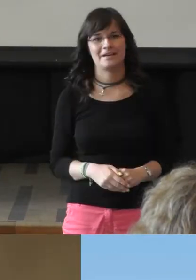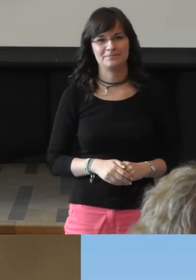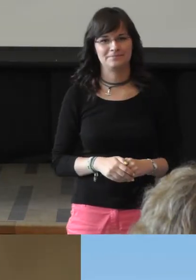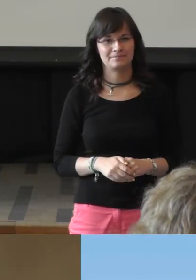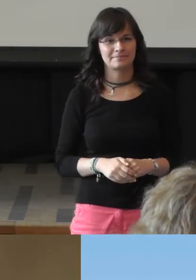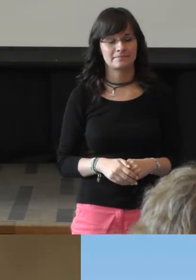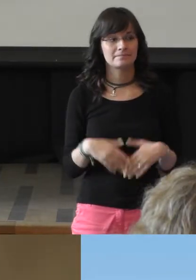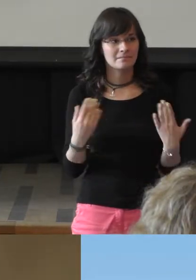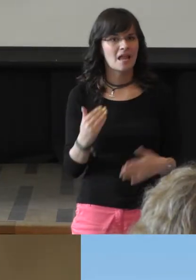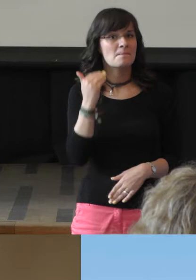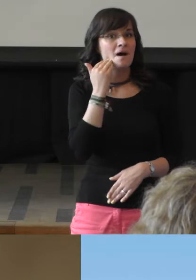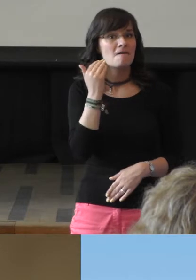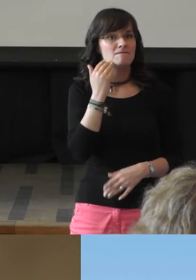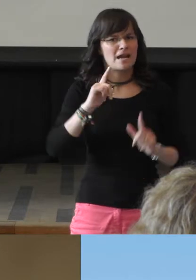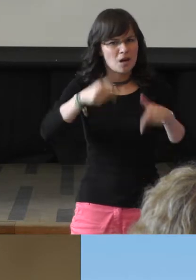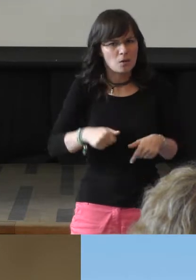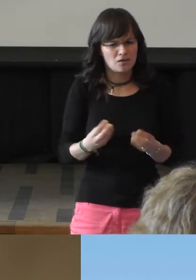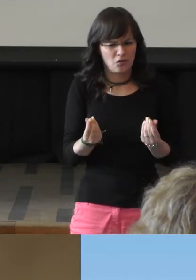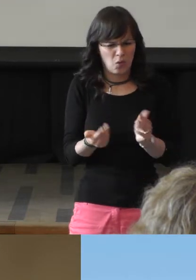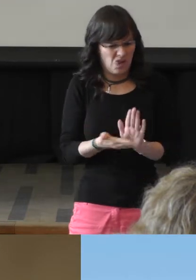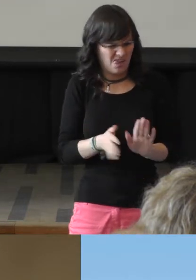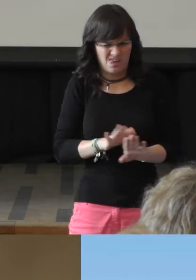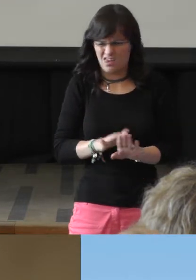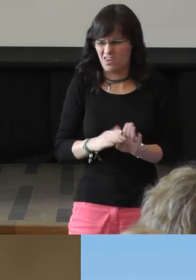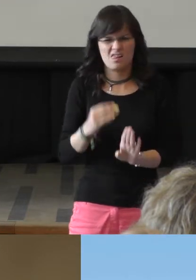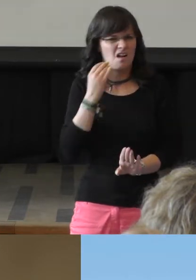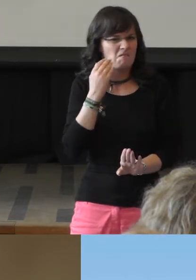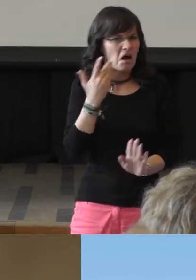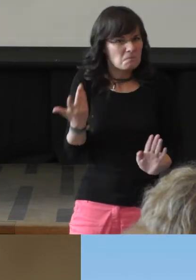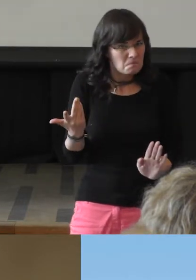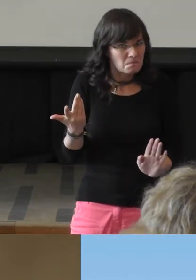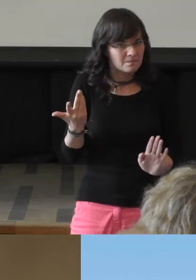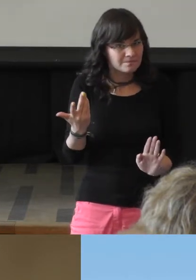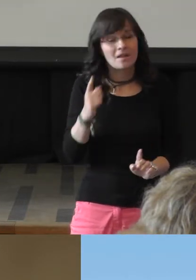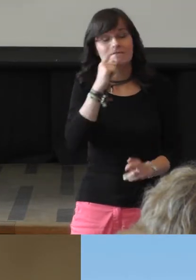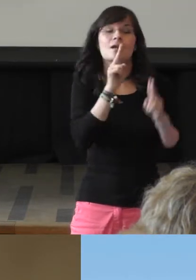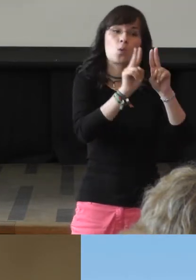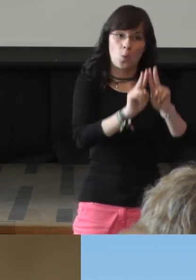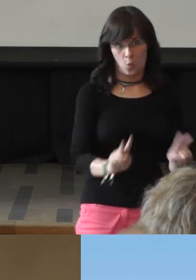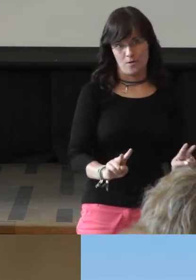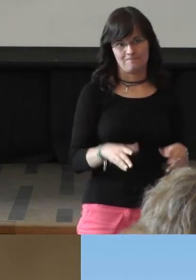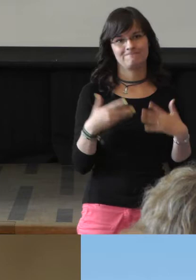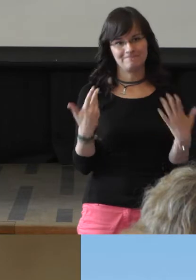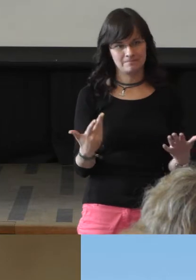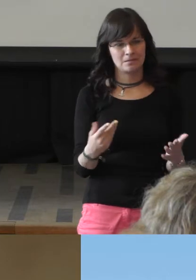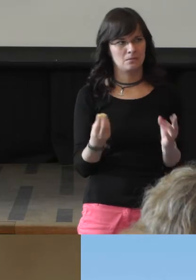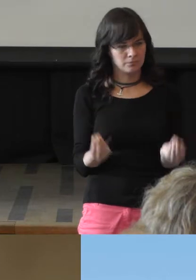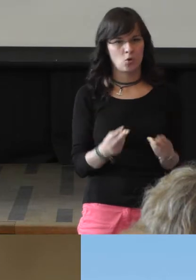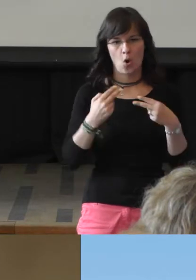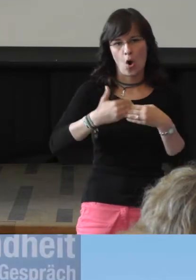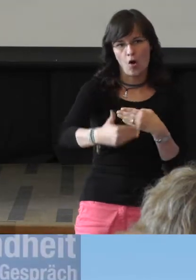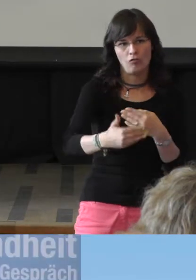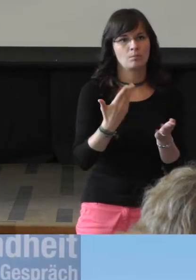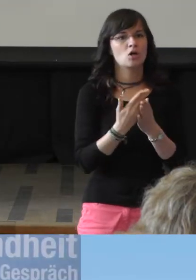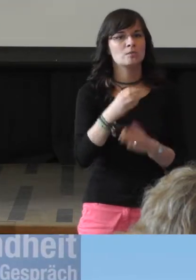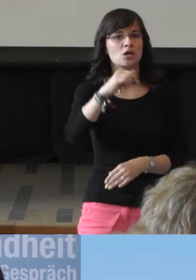treten denn die Beschwerden auf? Naja, man kann sagen, also vor allem in Ruhe. Am häufigsten ist ja bei